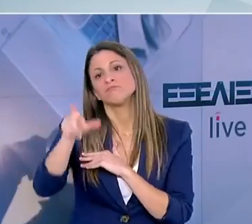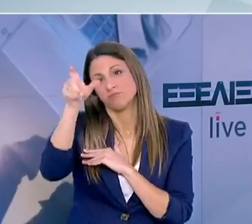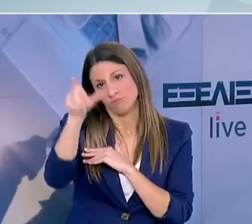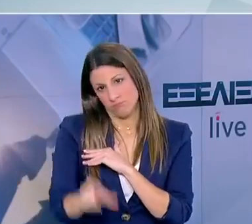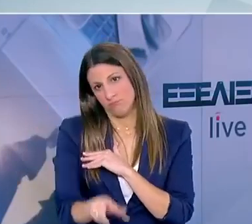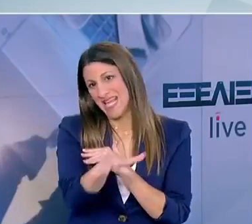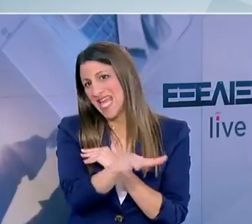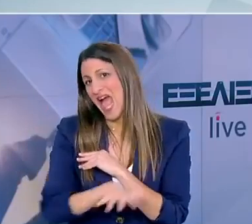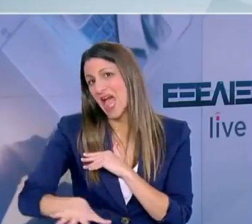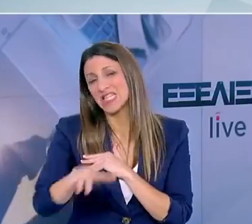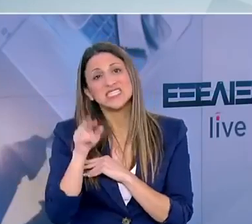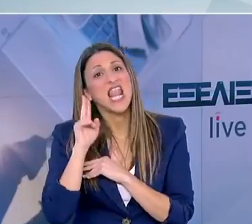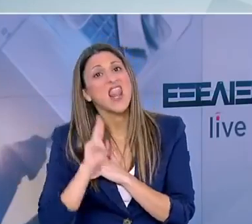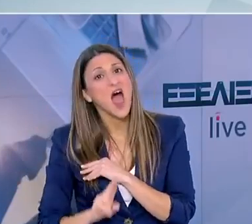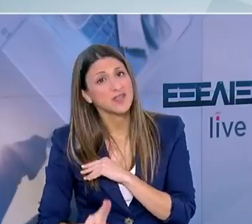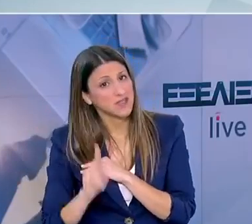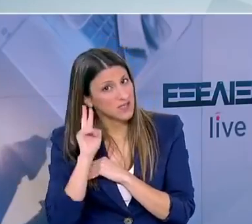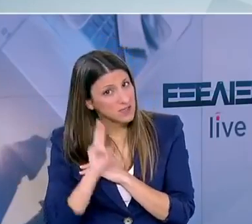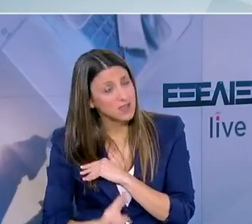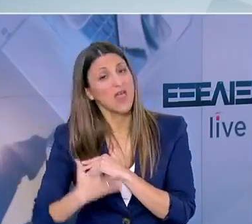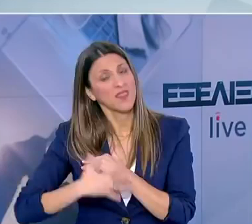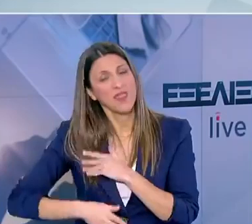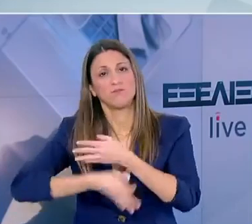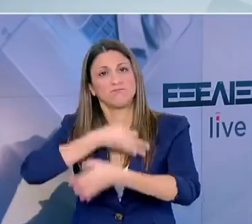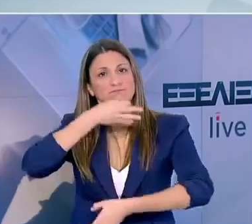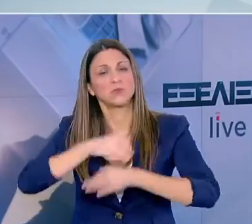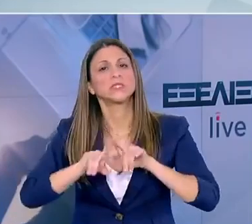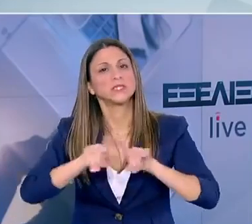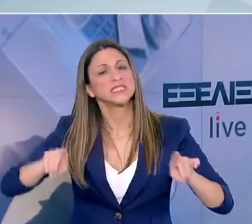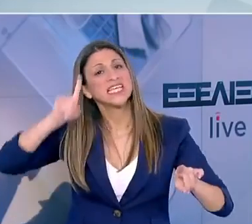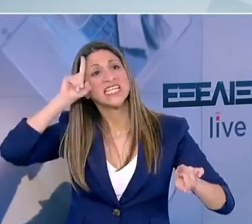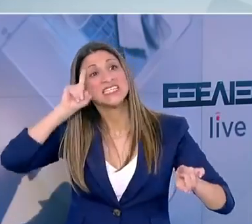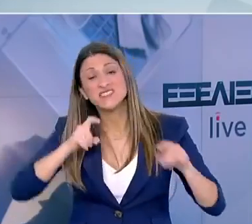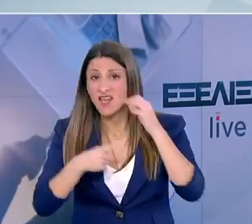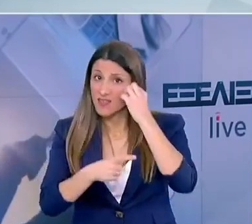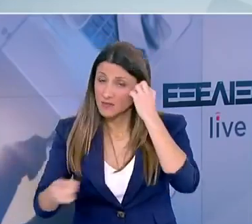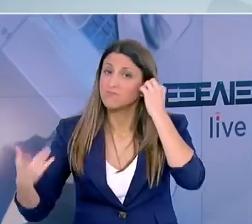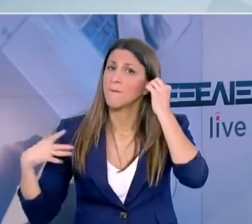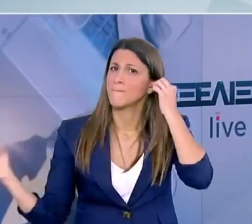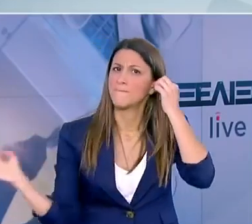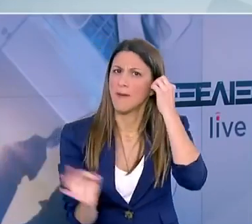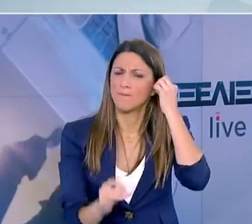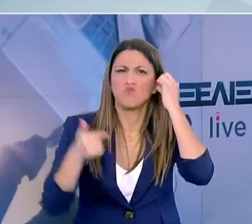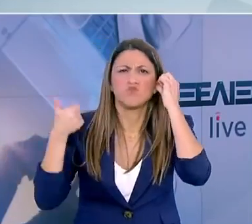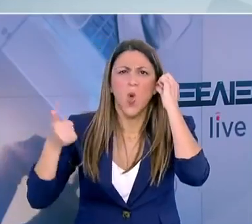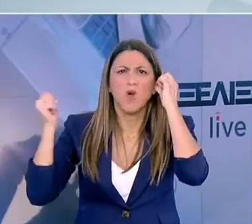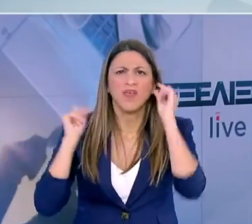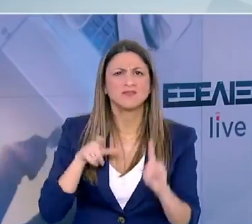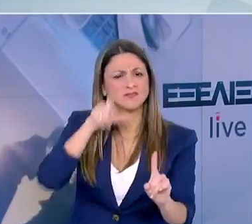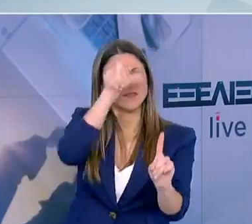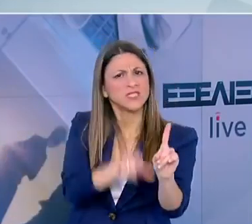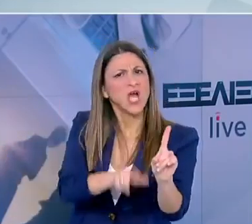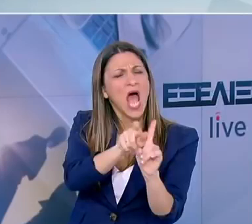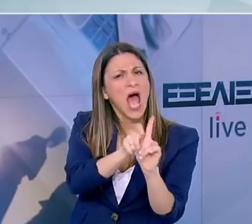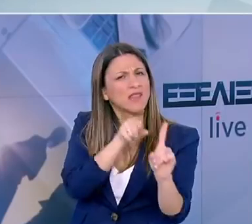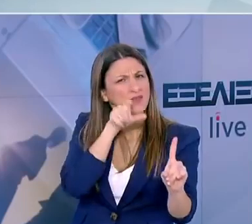συγκεκριμένη κατάσταση στην περιοχή της Λάρισας, για την οποία θα ήθελα να σας ενημερώσω. Όπως ξέρετε, είχαμε ένα κρούσμα προχθές θετικό